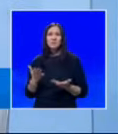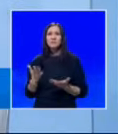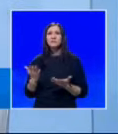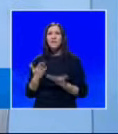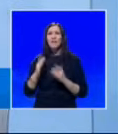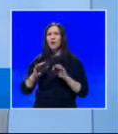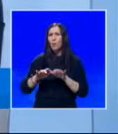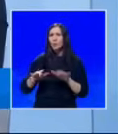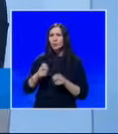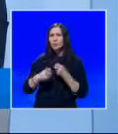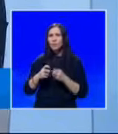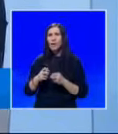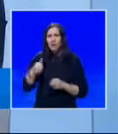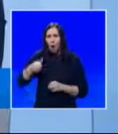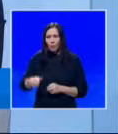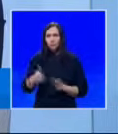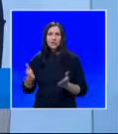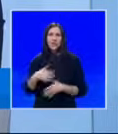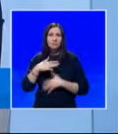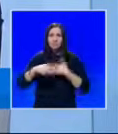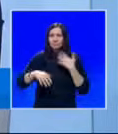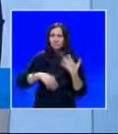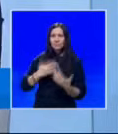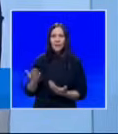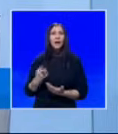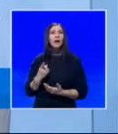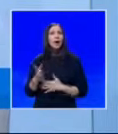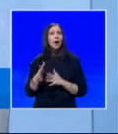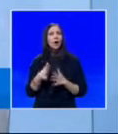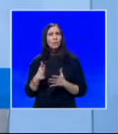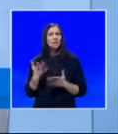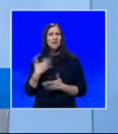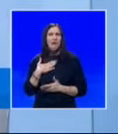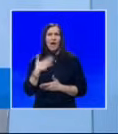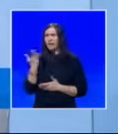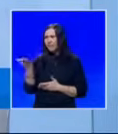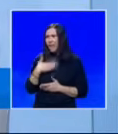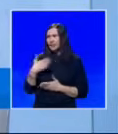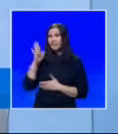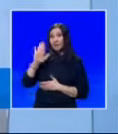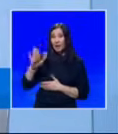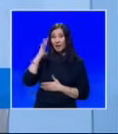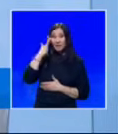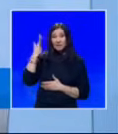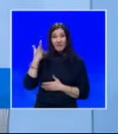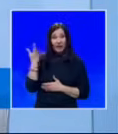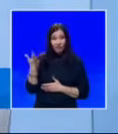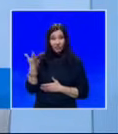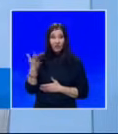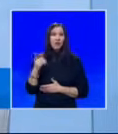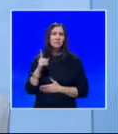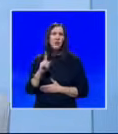Хората от това ги е страх. А в един момент те почват да си имат някакъв техен свят, откъснат, който кой министър напред-назад, това няма никакво значение. И ще бъдат наказани от самите